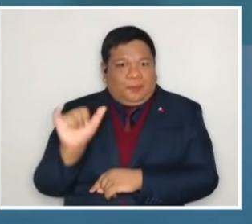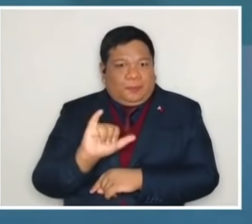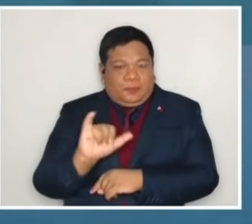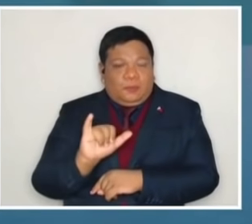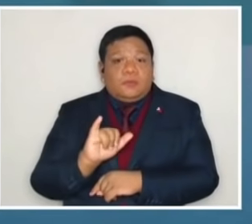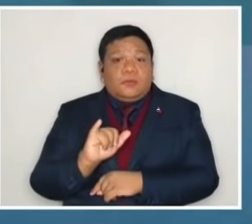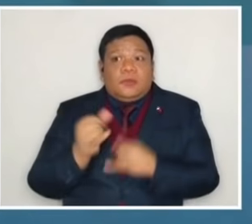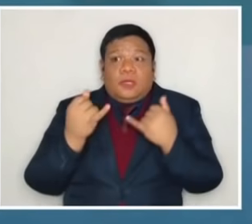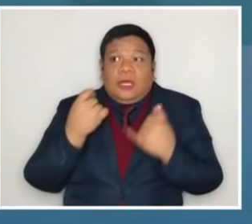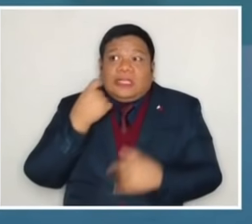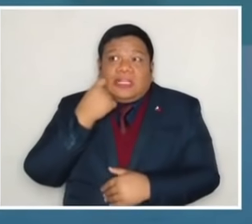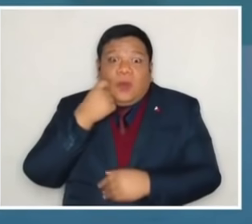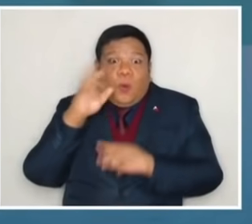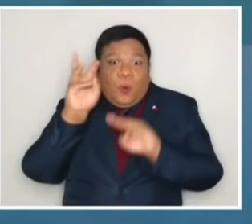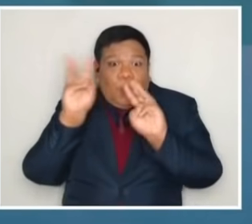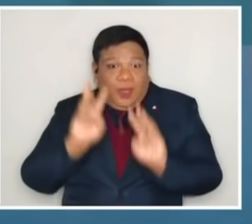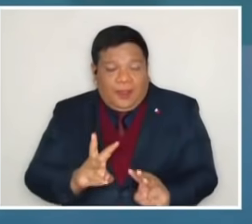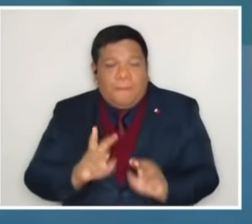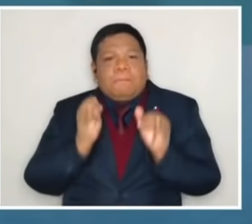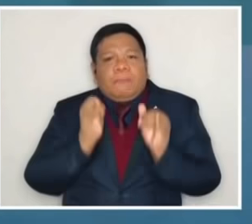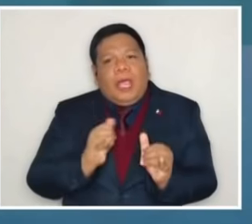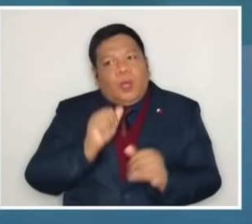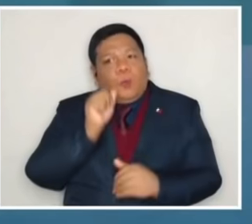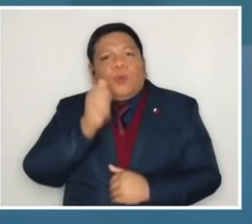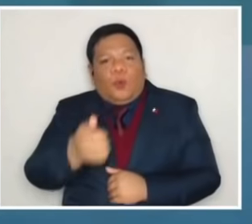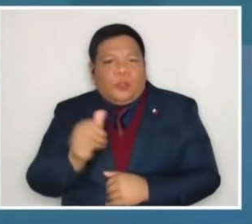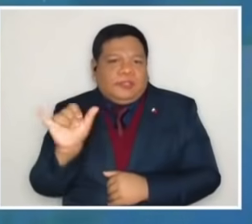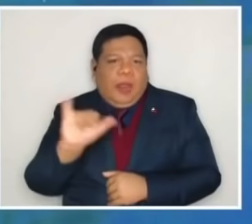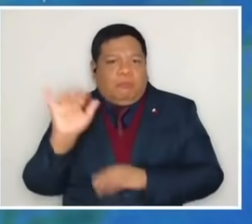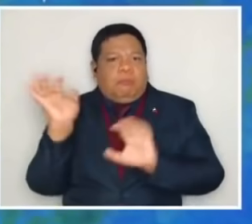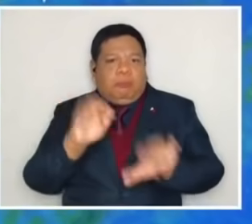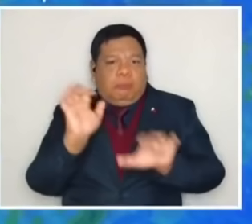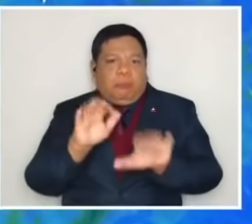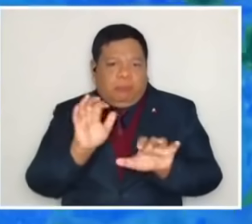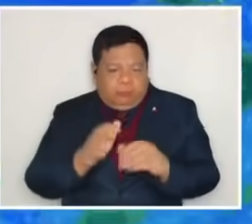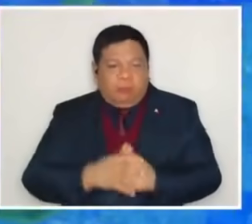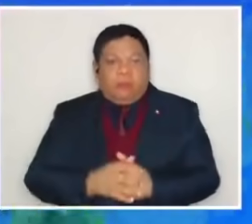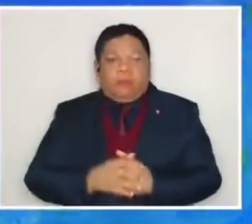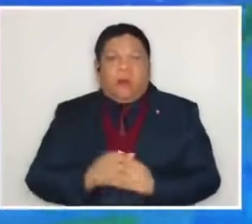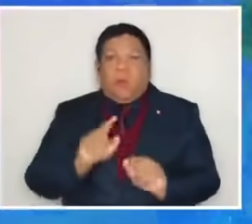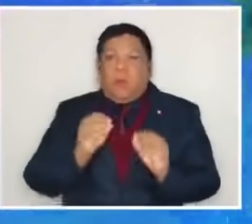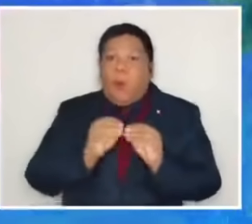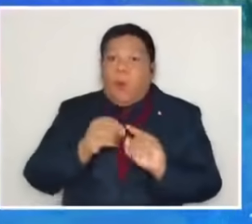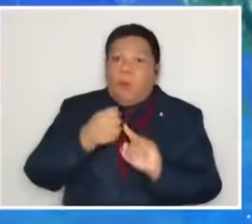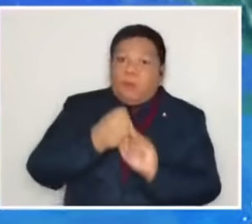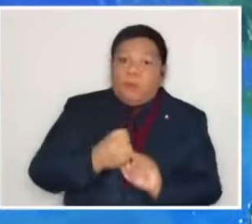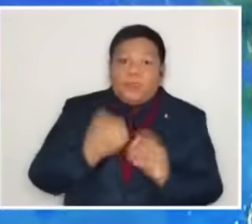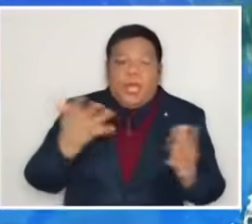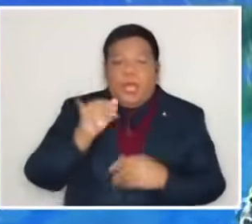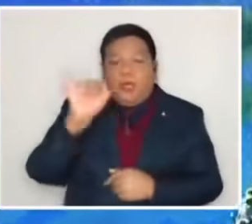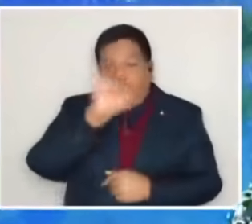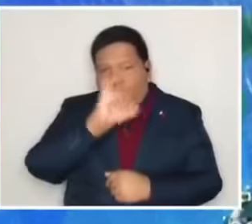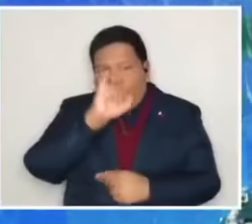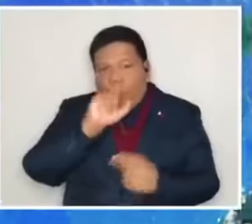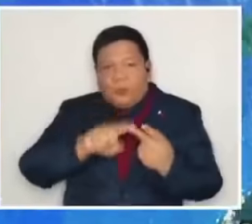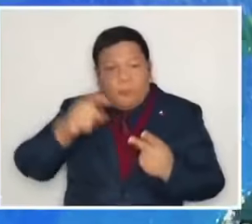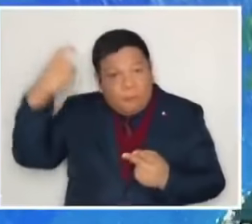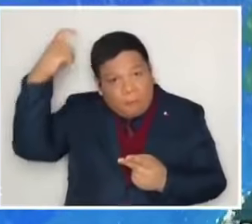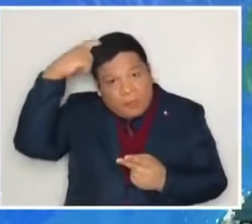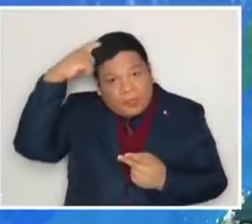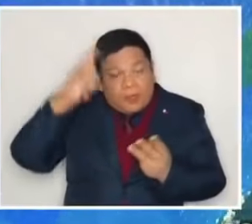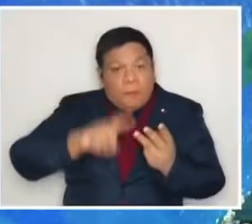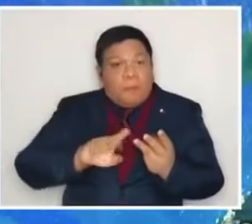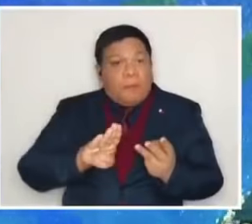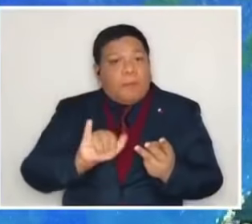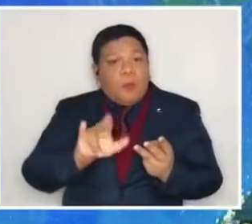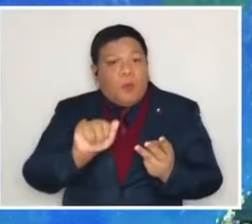natin kanina, yun din ang ating weather bukas. Pinaka-apektado pa rin ang habagat ang Ilocos Region, Batanes, Babuyan, Apayao,